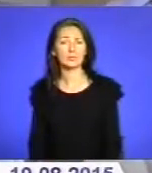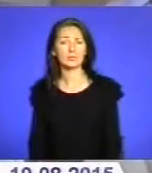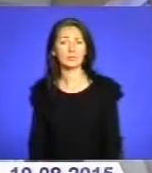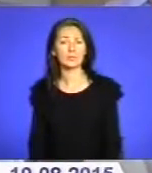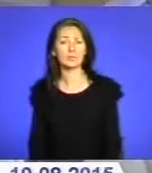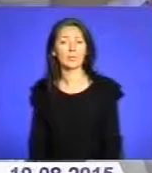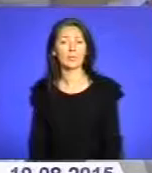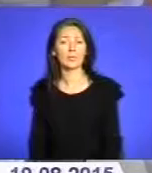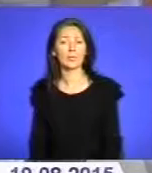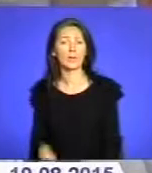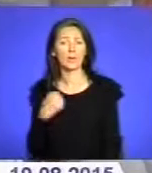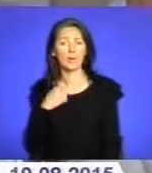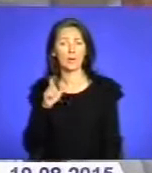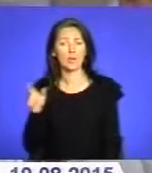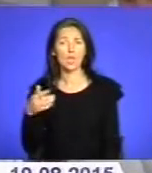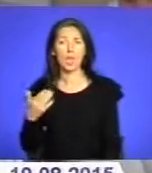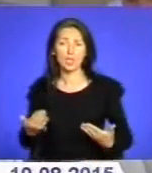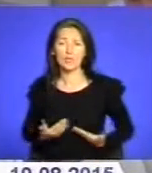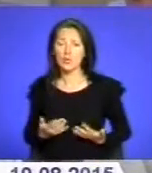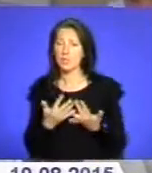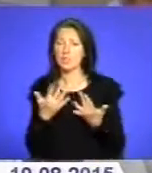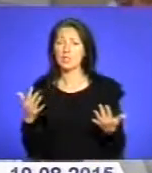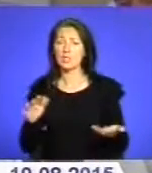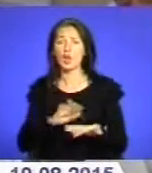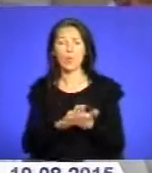Вони живуть в різних умовах,